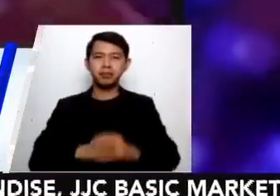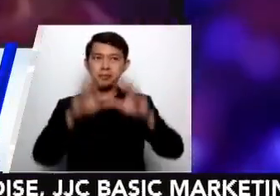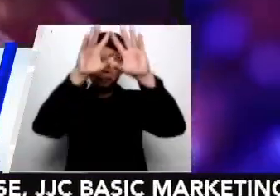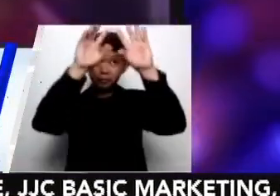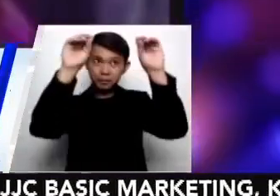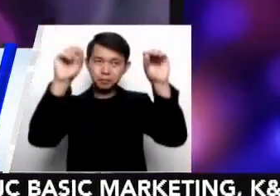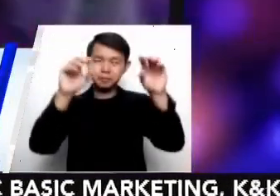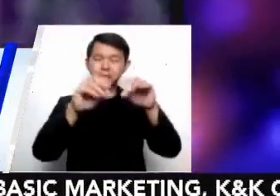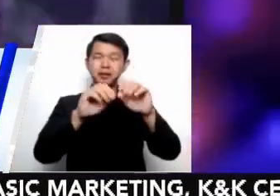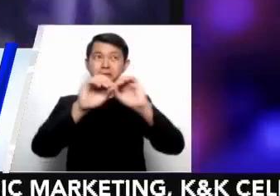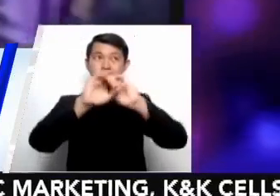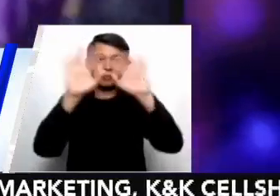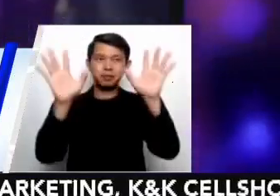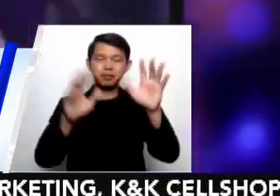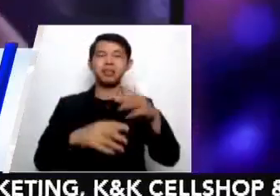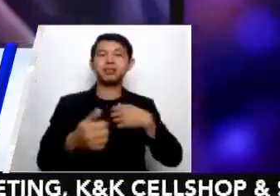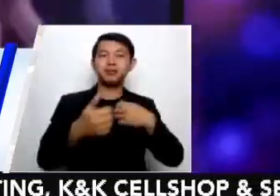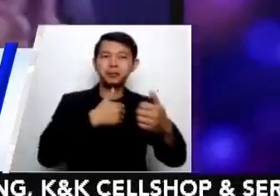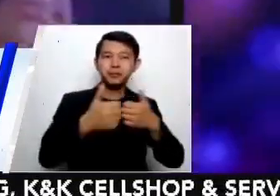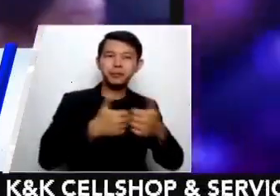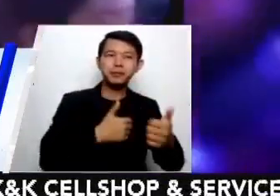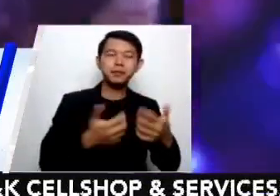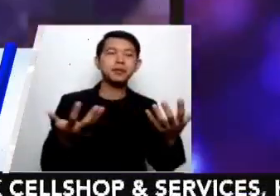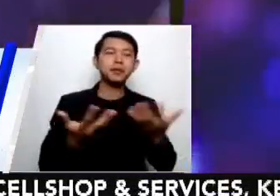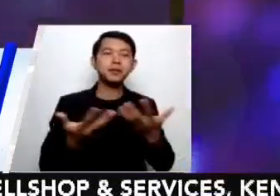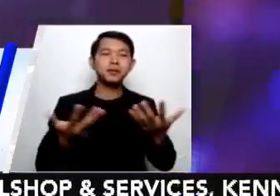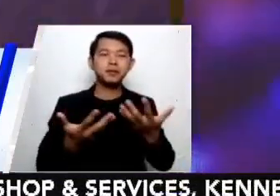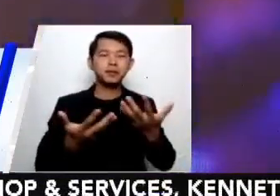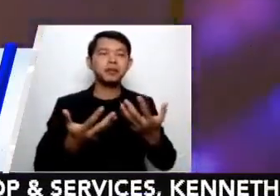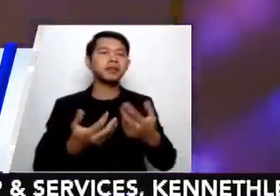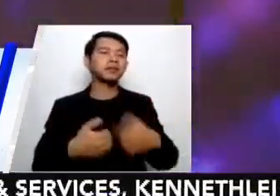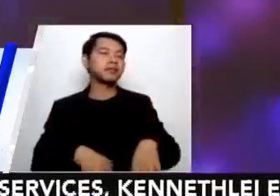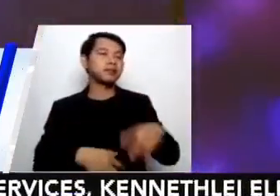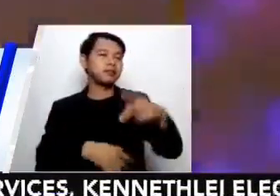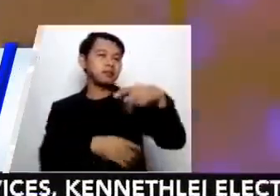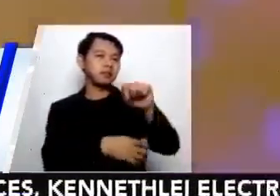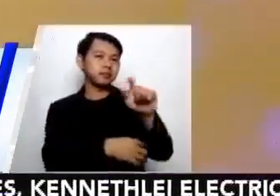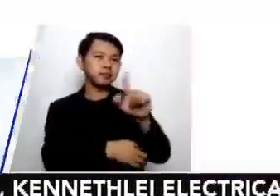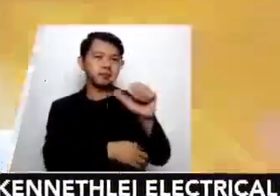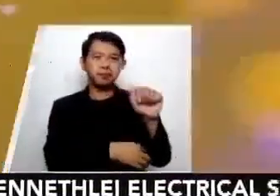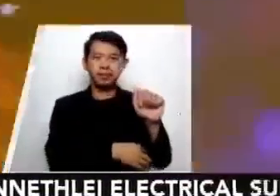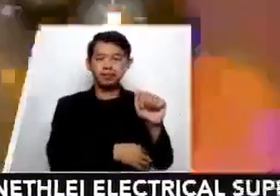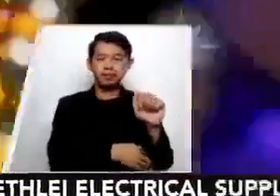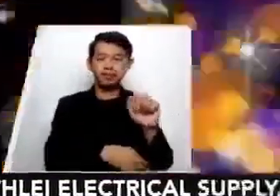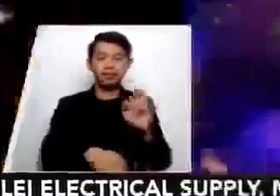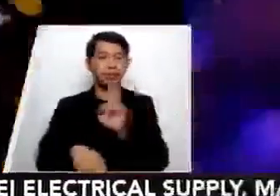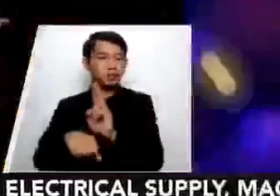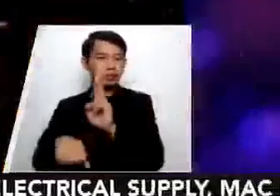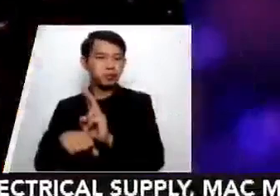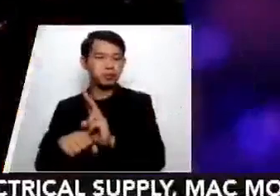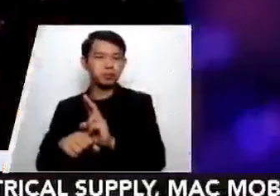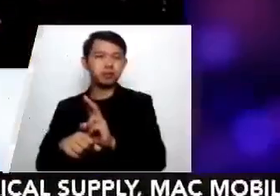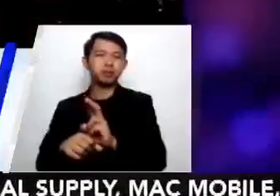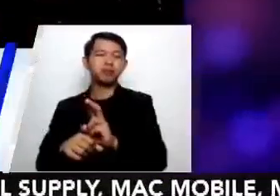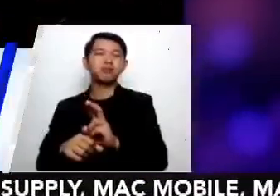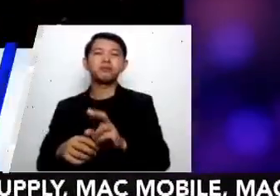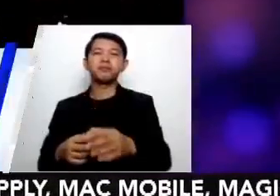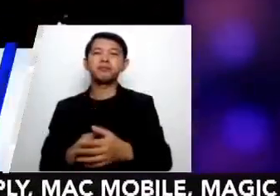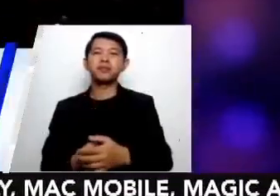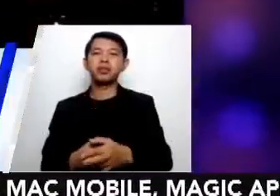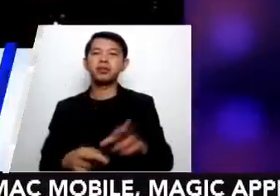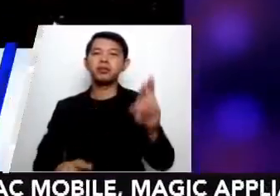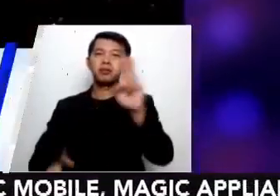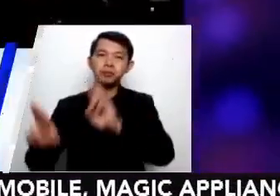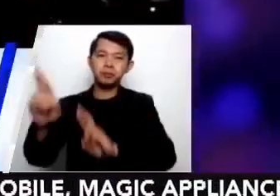sa plaza. Kanya-kanyang pambato ang bawat barangay na gumamit ng recycled materials. Nagmistulang pala siyang City Hall ng